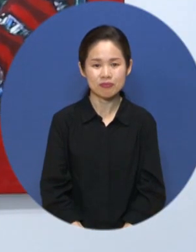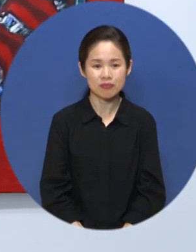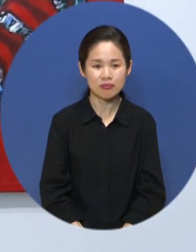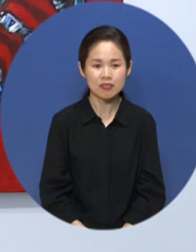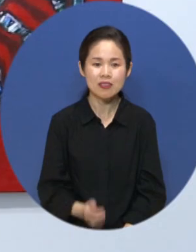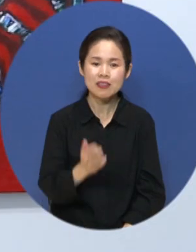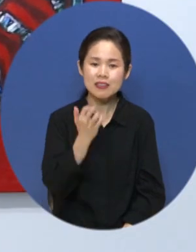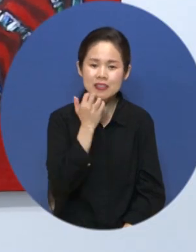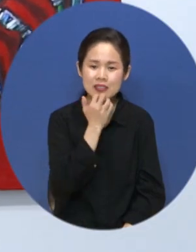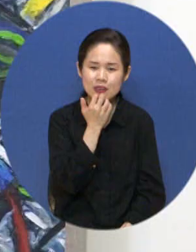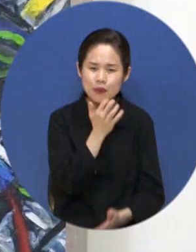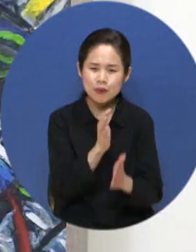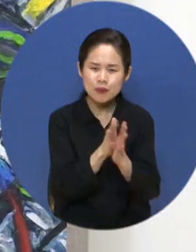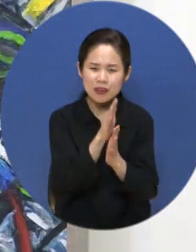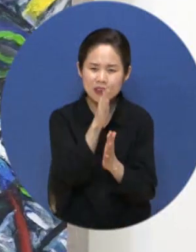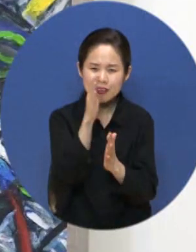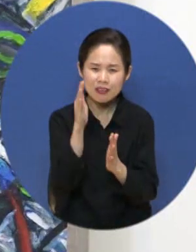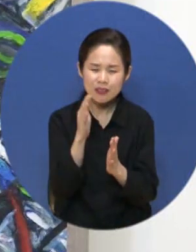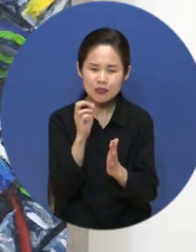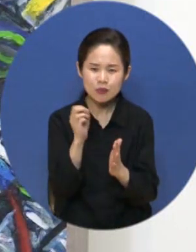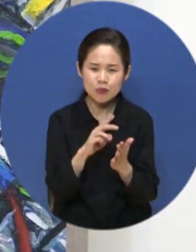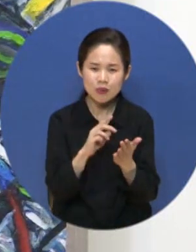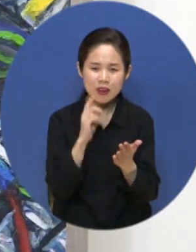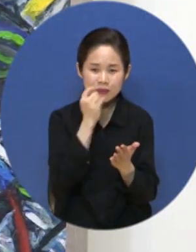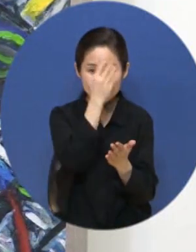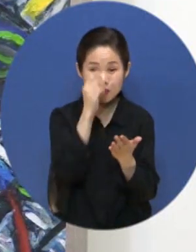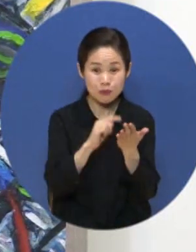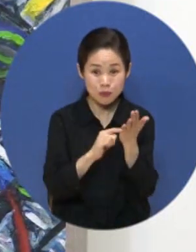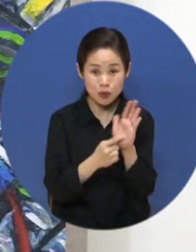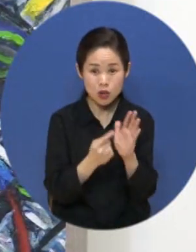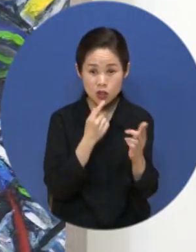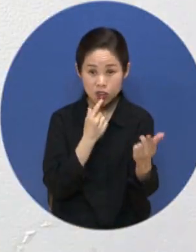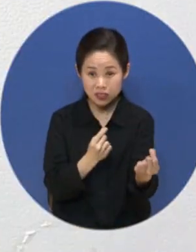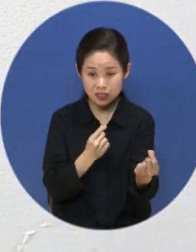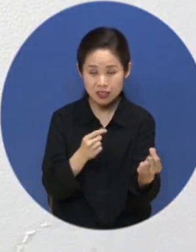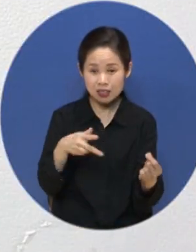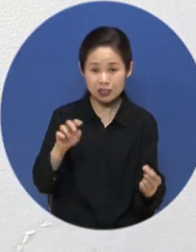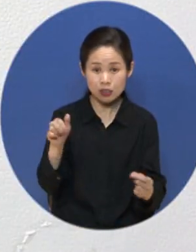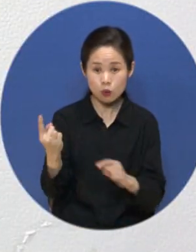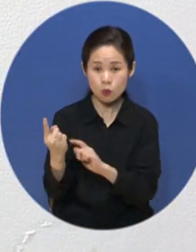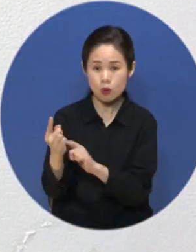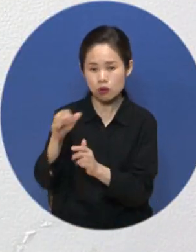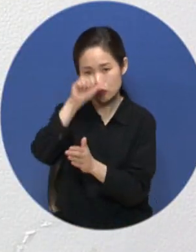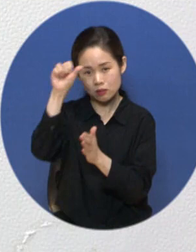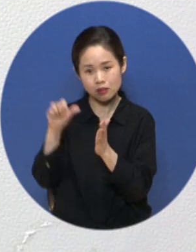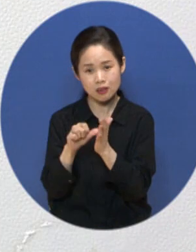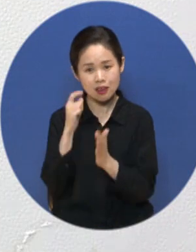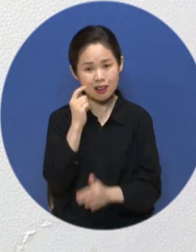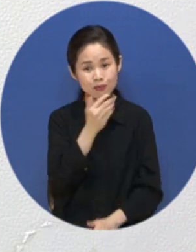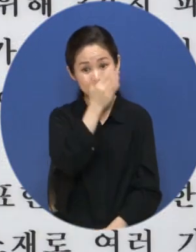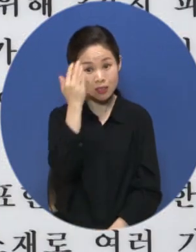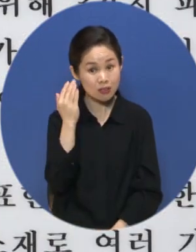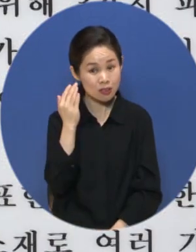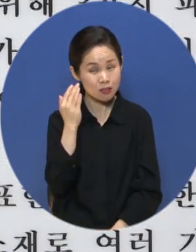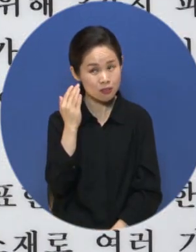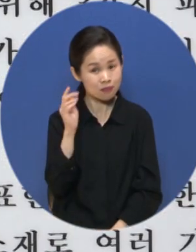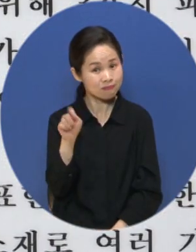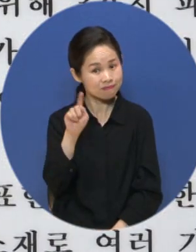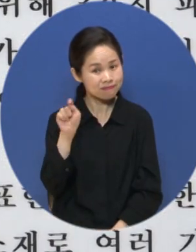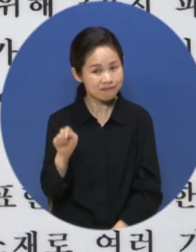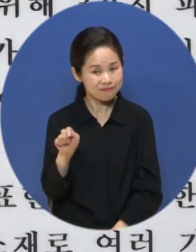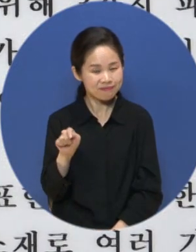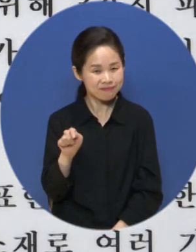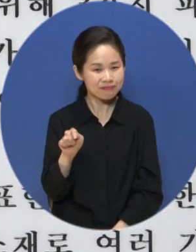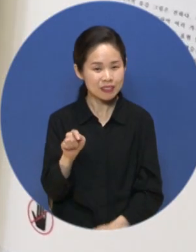화려한 색감과 아름다운 표현처럼 그의 인생도 아름다웠을까요? 그림과 함께 해온 그의 인생